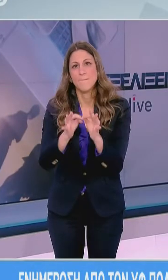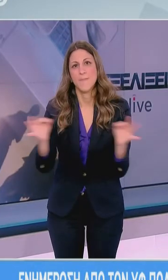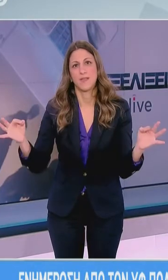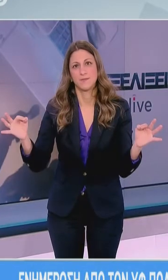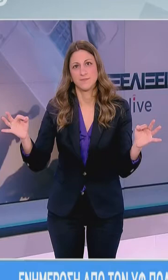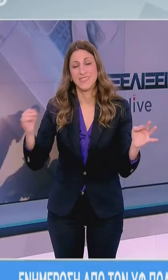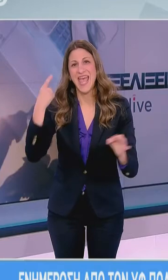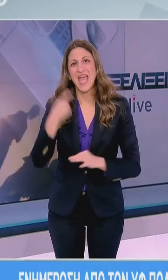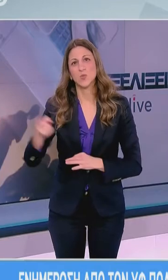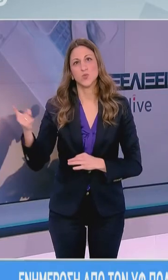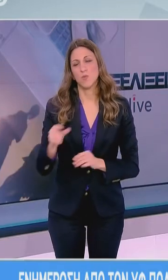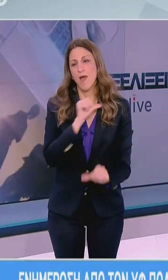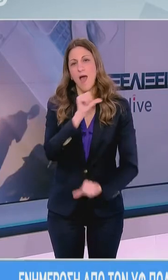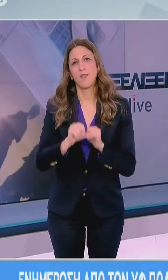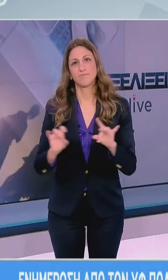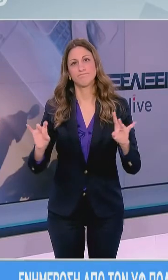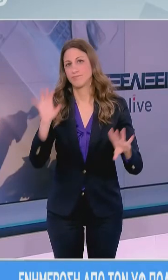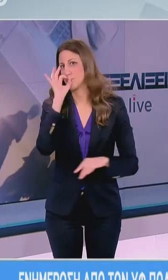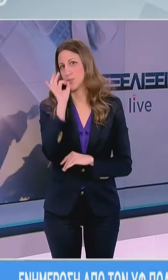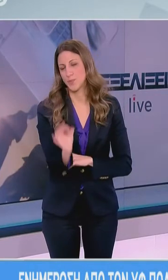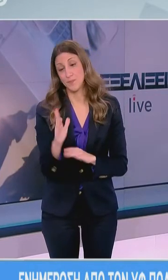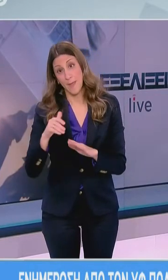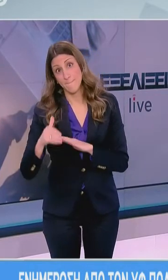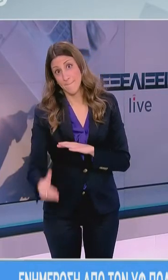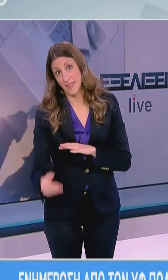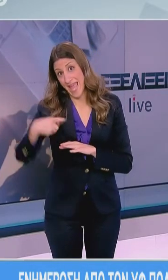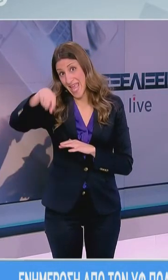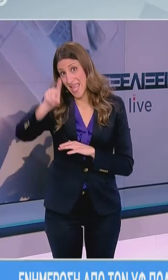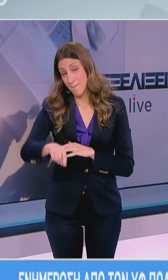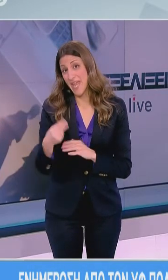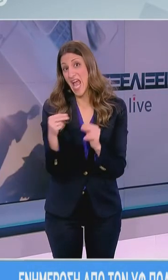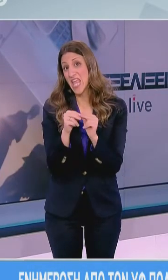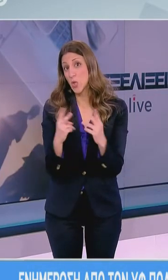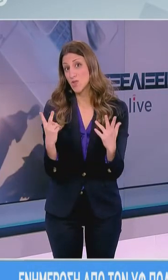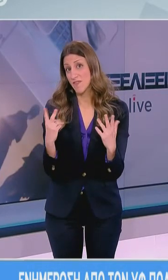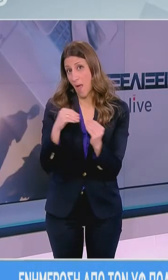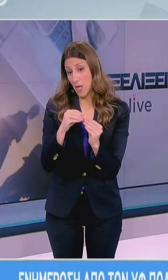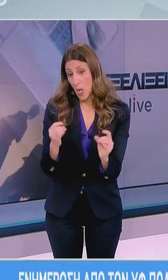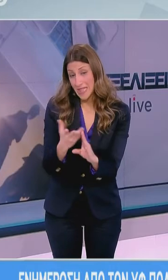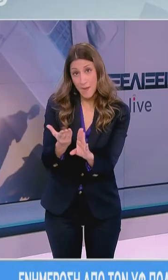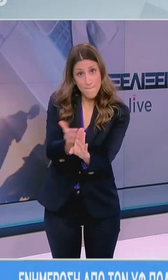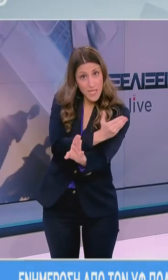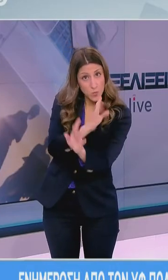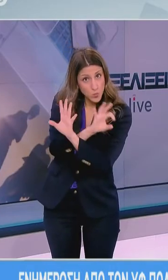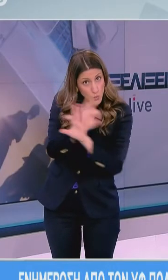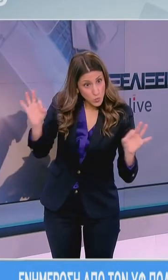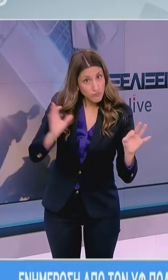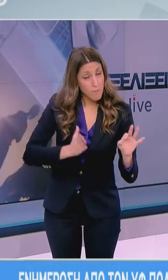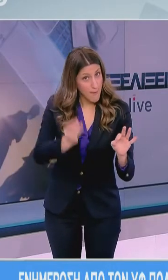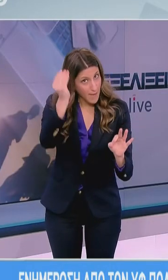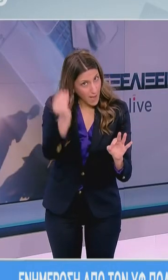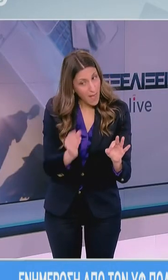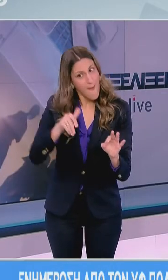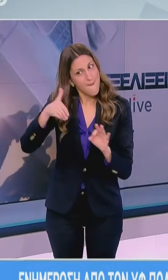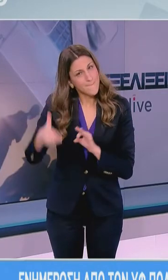δίχως απολύτως καμία χαλάρωση. Στη συνέχεια και υπό την προϋπόθεση ότι όλα θα έχουν πάει καλά, θα ξεκινήσει η συζήτηση για